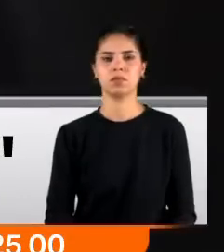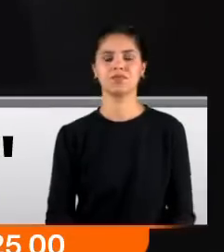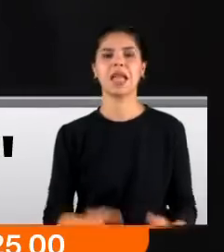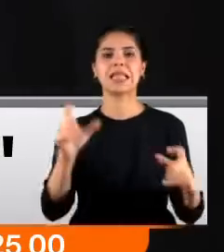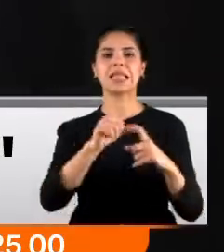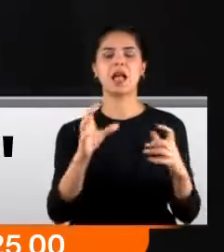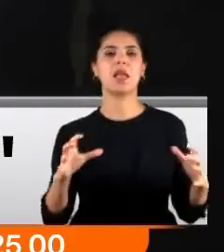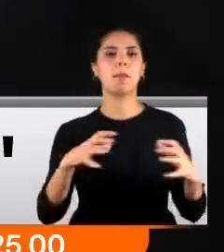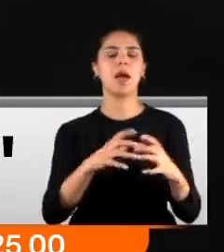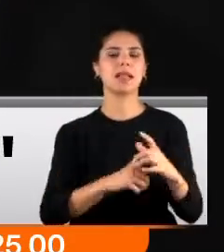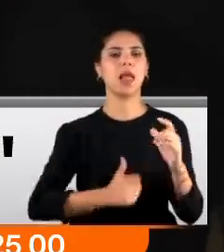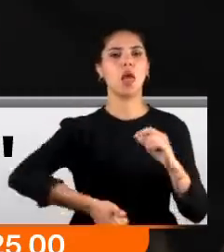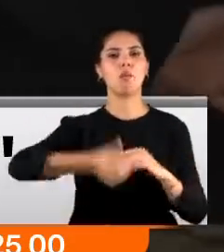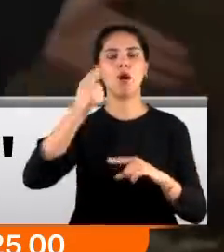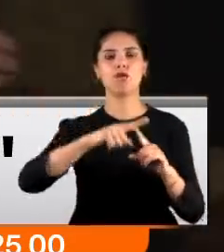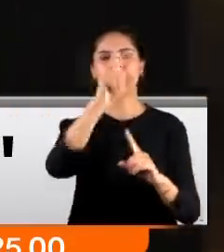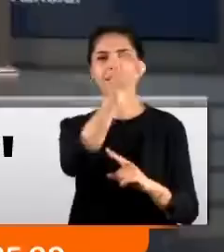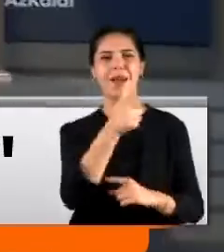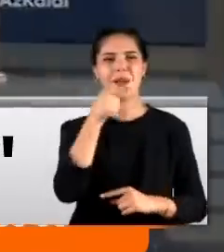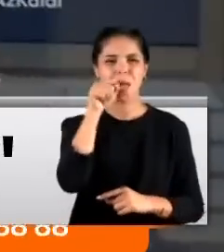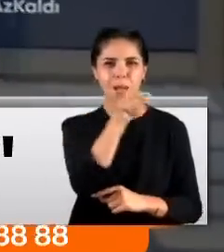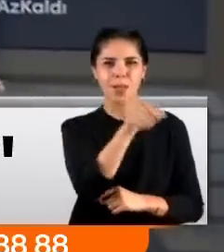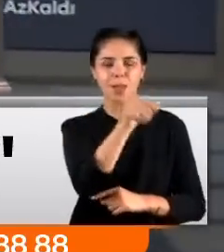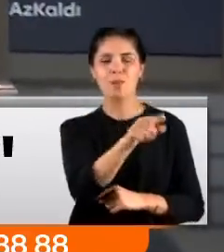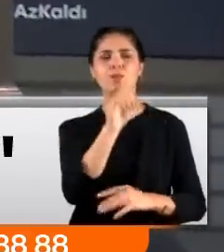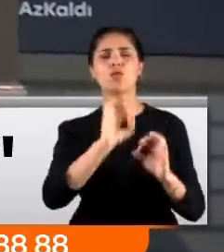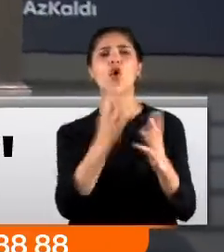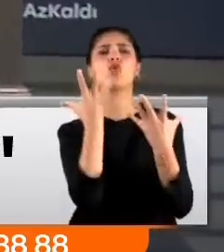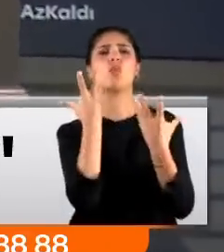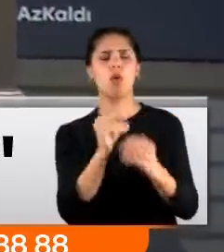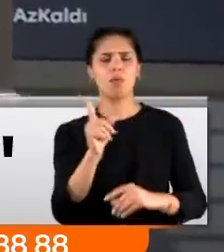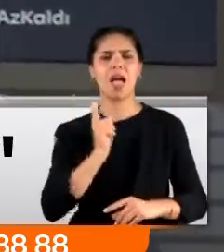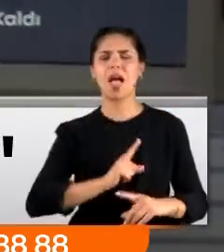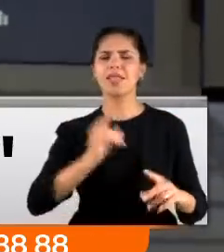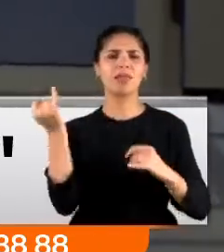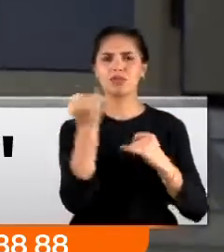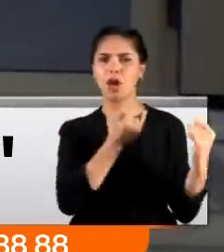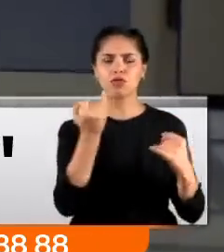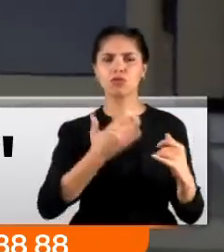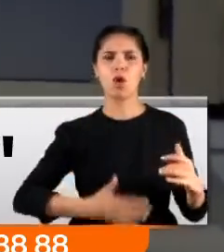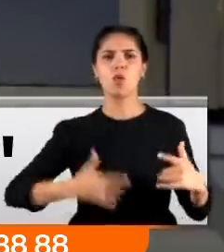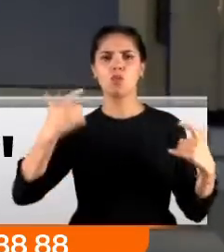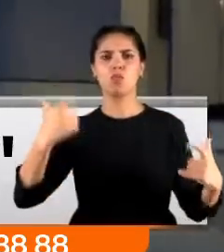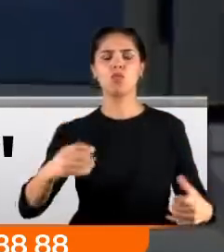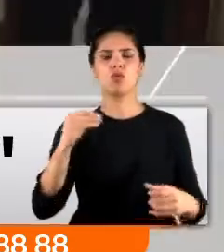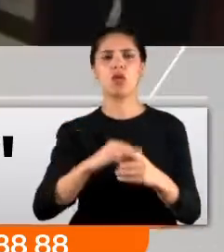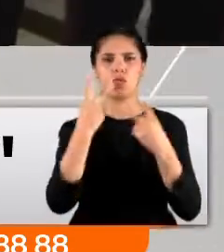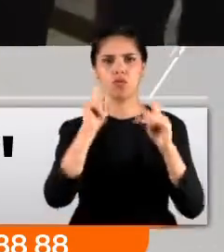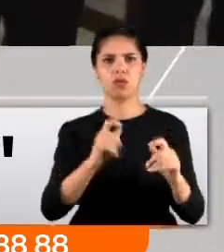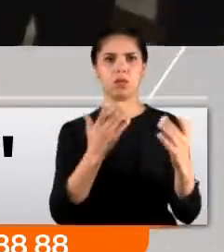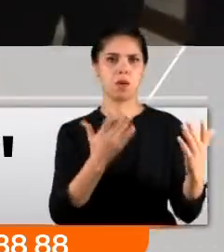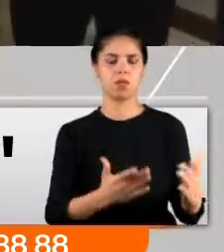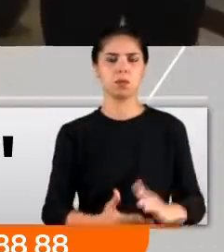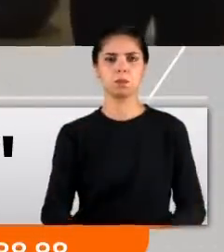Saadet Partisi Genel Başkanı Temel Karamollaoğlu bir türlü çözülemeyen adaylık düğümüne Bursa'dan ilmek attı bu kez. Kim